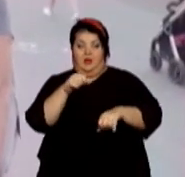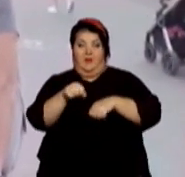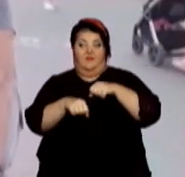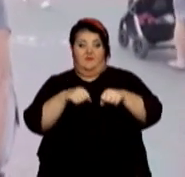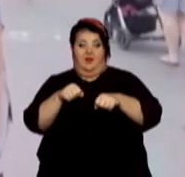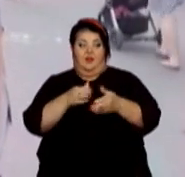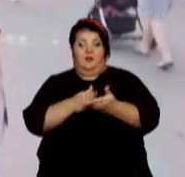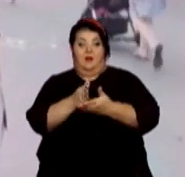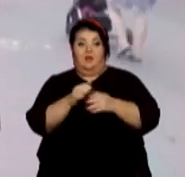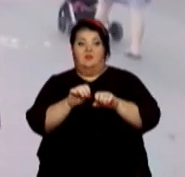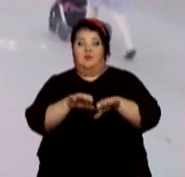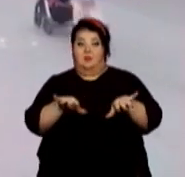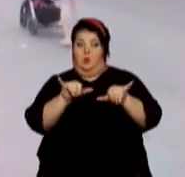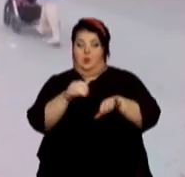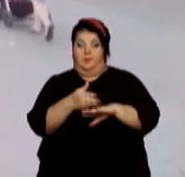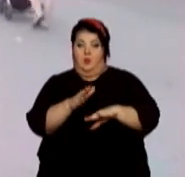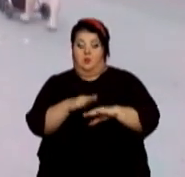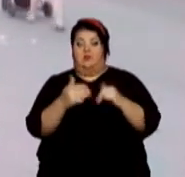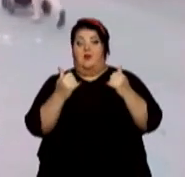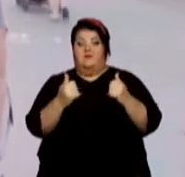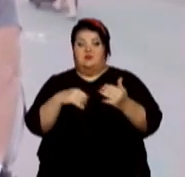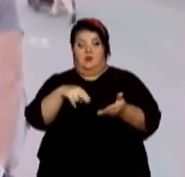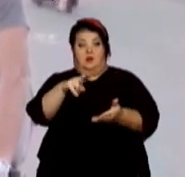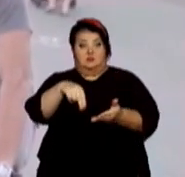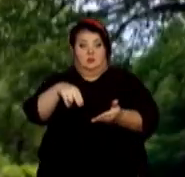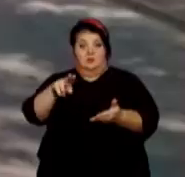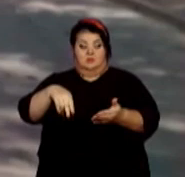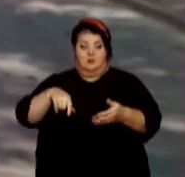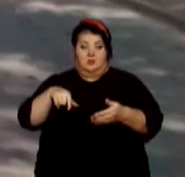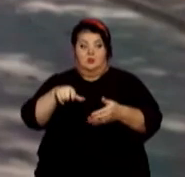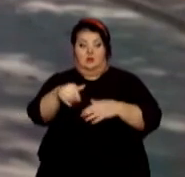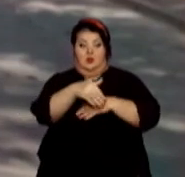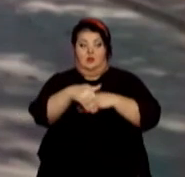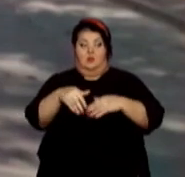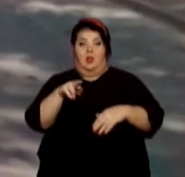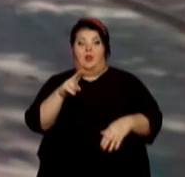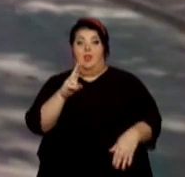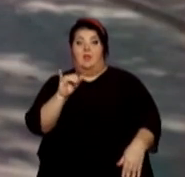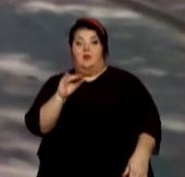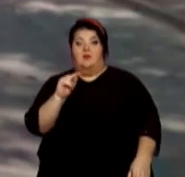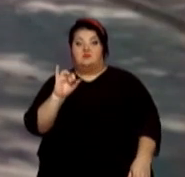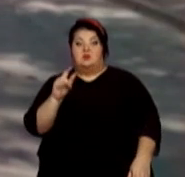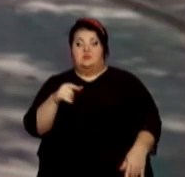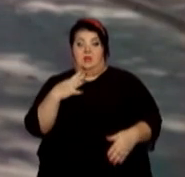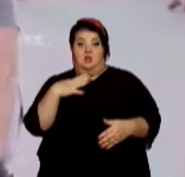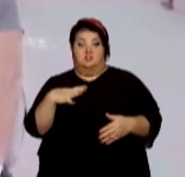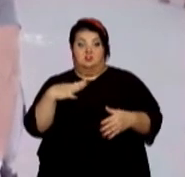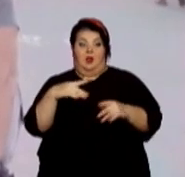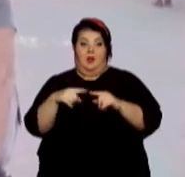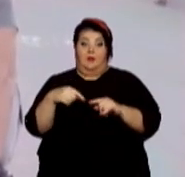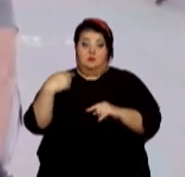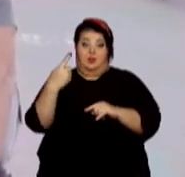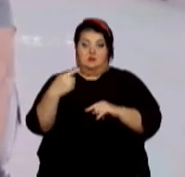У Полтаві зараз наноситься розмітка по вулиці Ківчанській, чекають наступні вулиці.